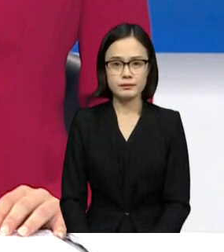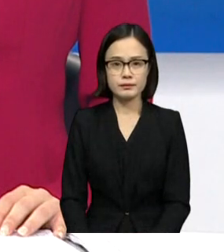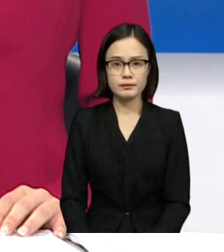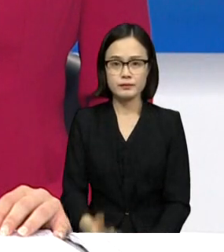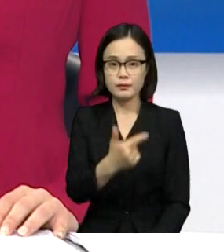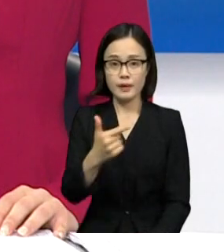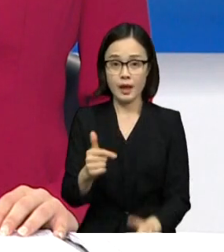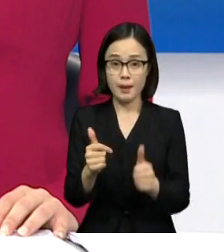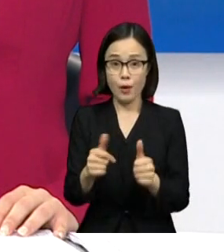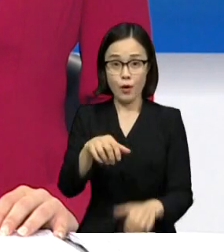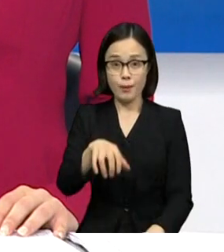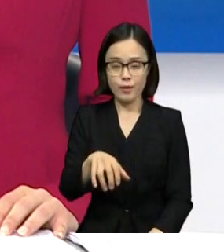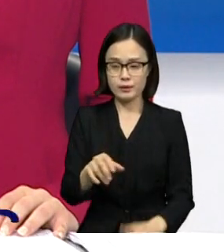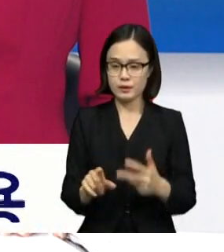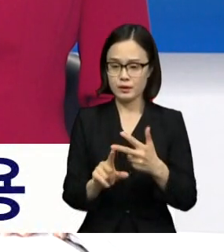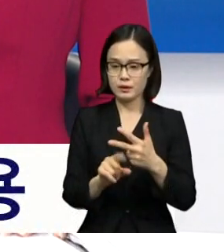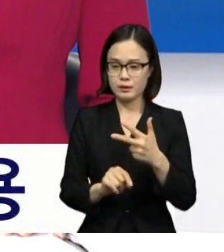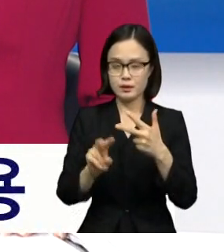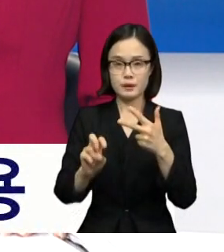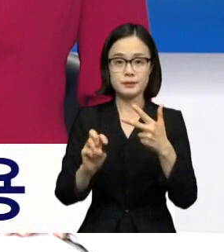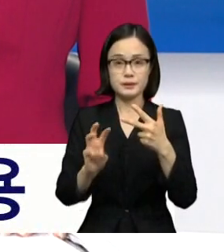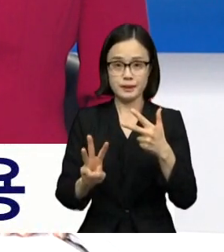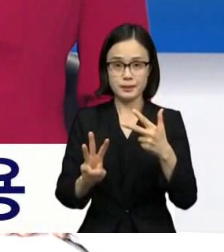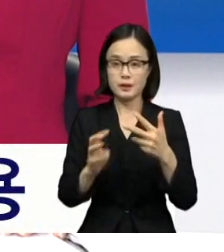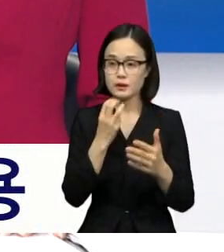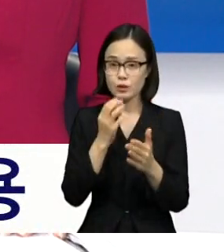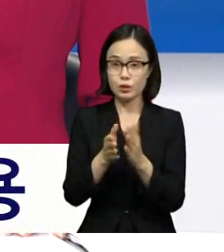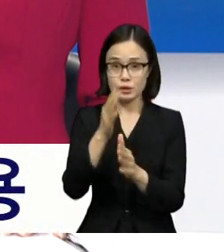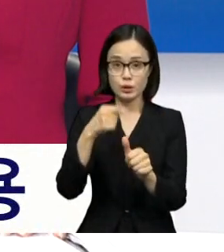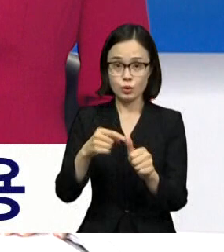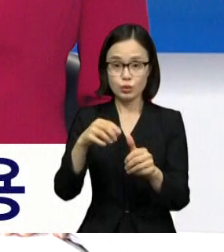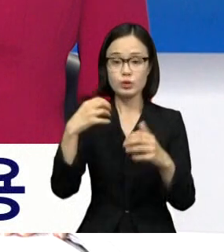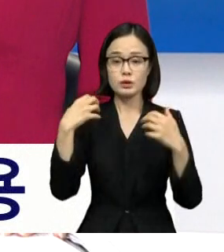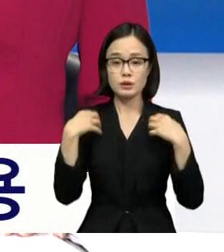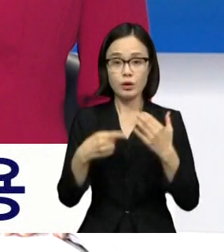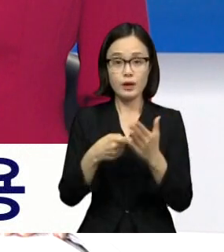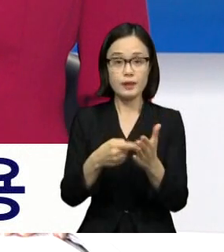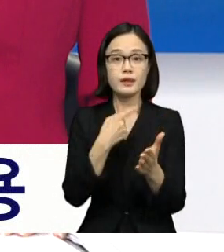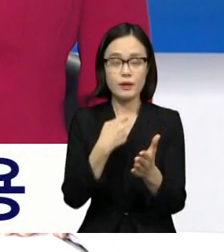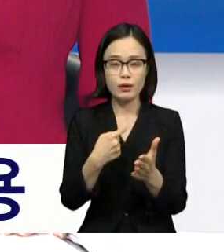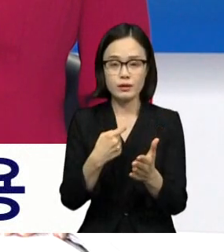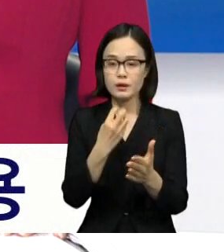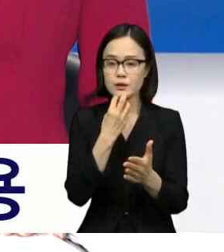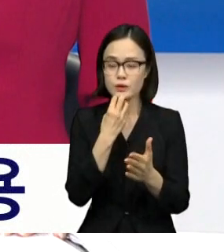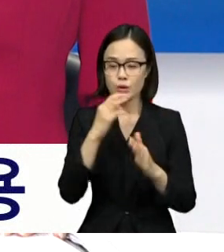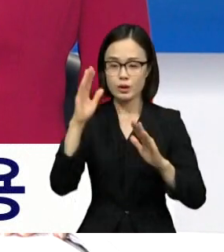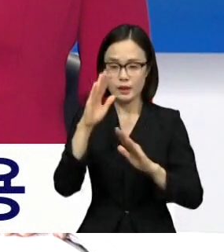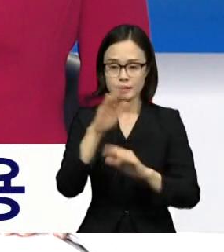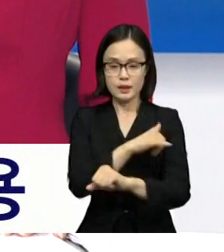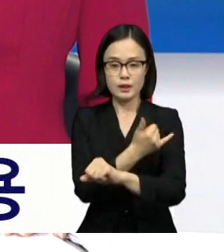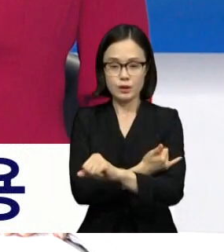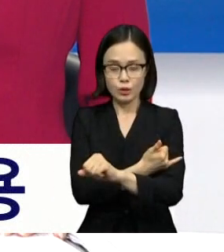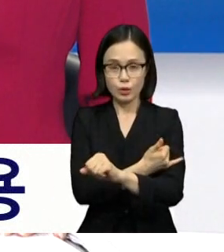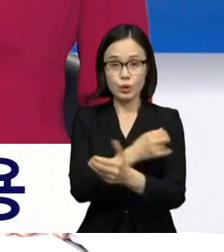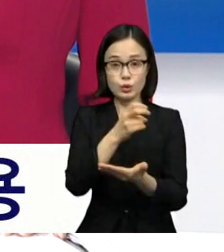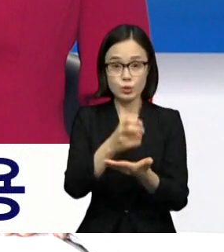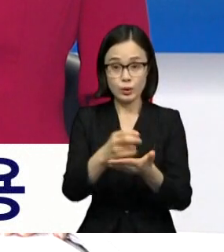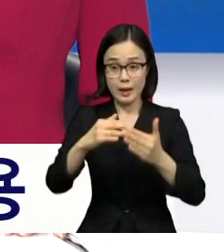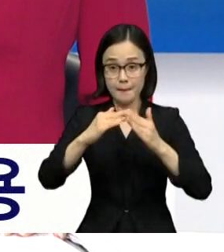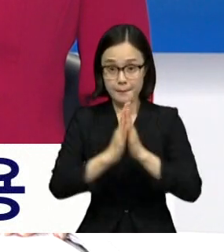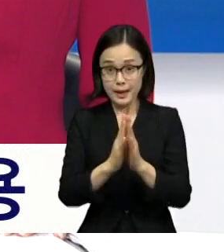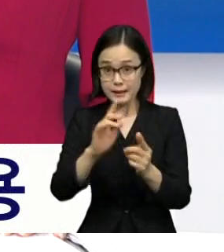대법원이 지난 23일 서울시 교육청이 제출한 서울 학생 인권조례 폐지 조례안 집행정지 결정 신청을